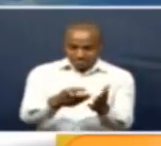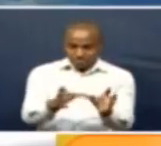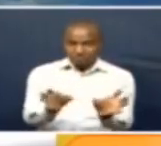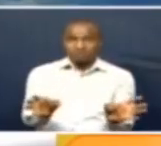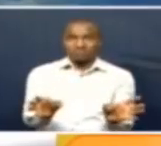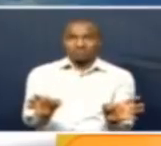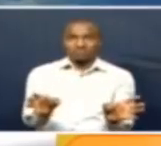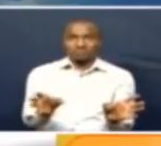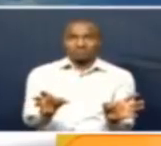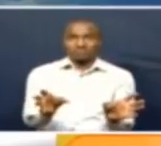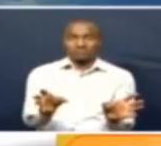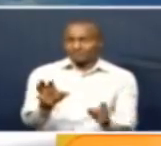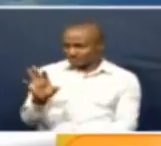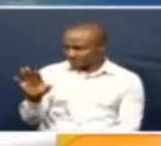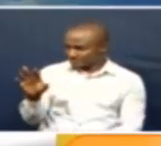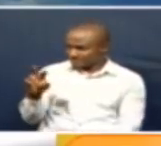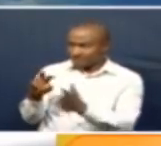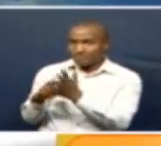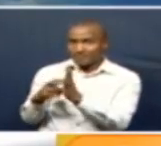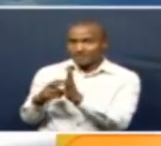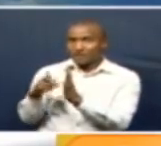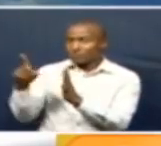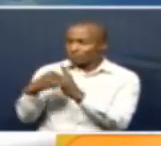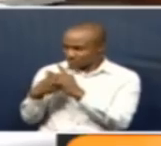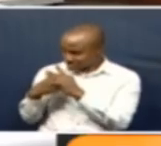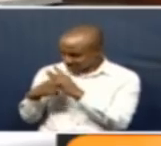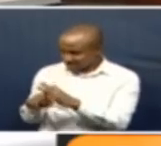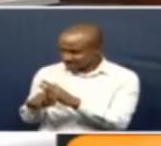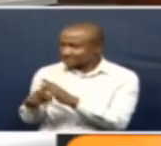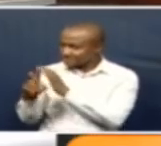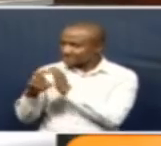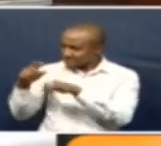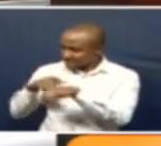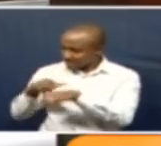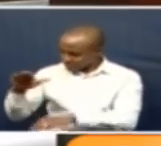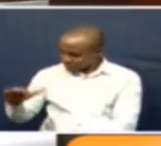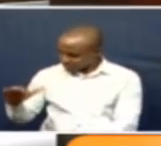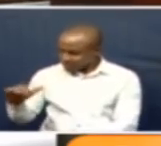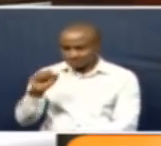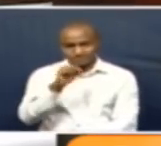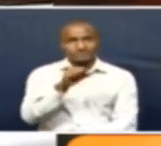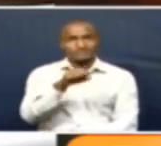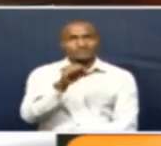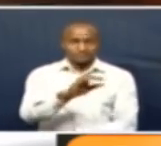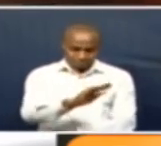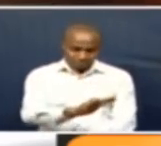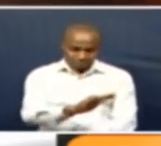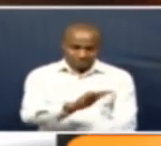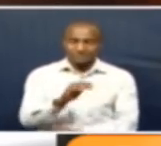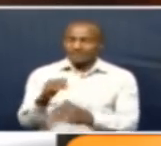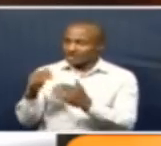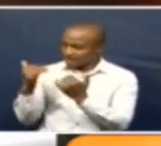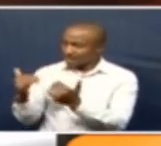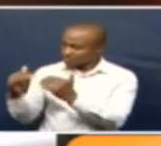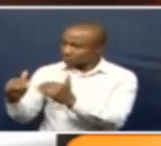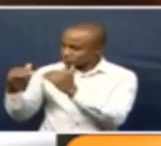hivyo kwa ufupi, ulianza uhalifu ukiwa bado mtoto mdogo. Mtoto mdogo sana. Haya, sasa tuongee